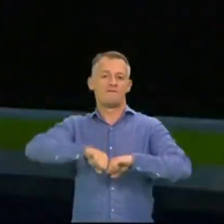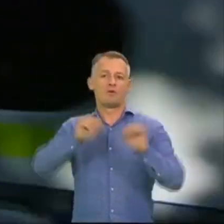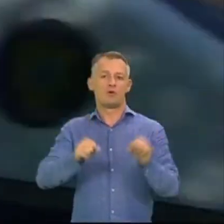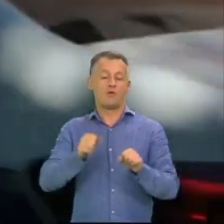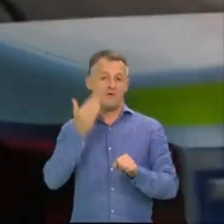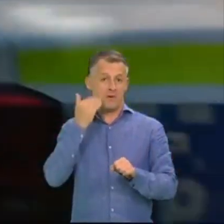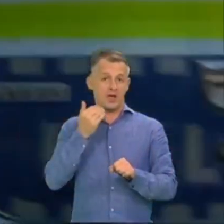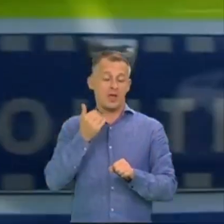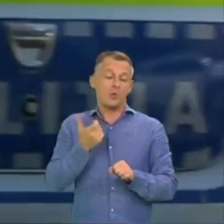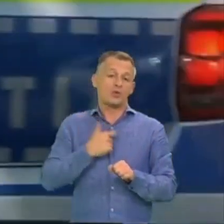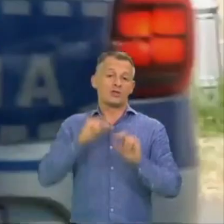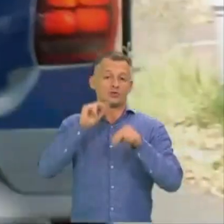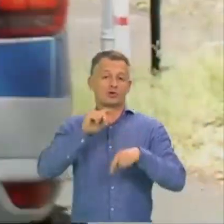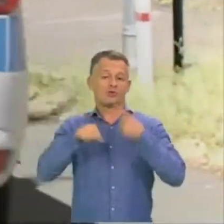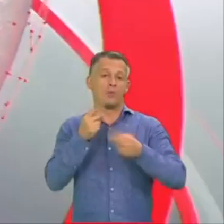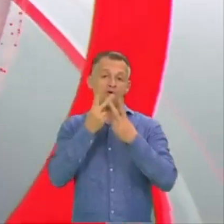vizită.